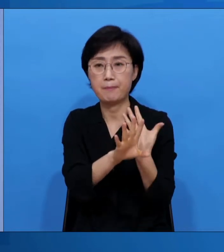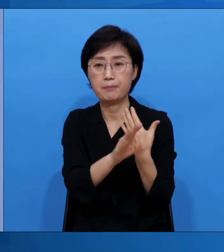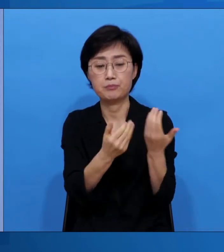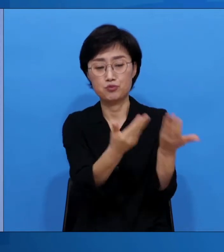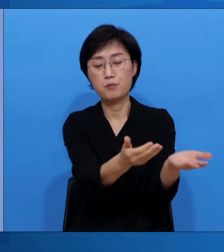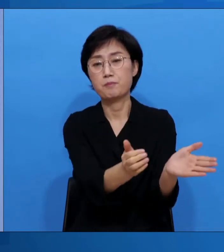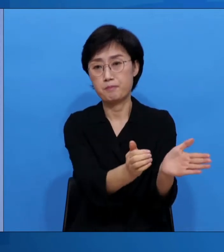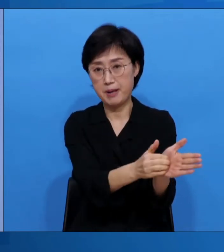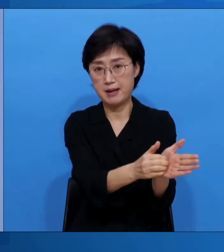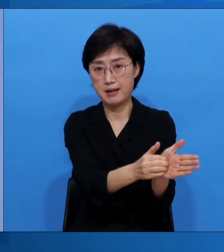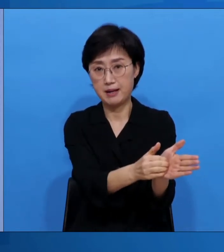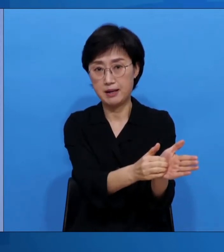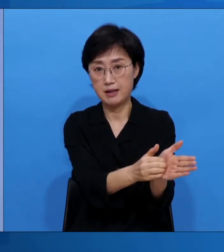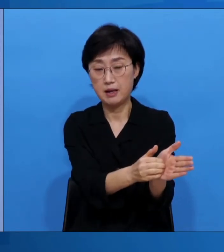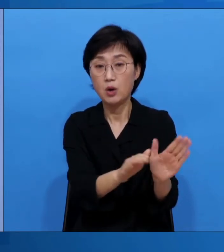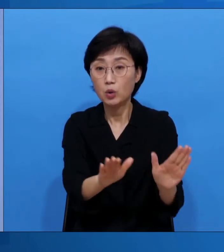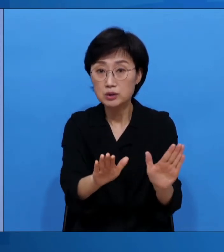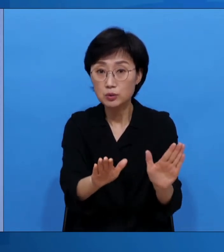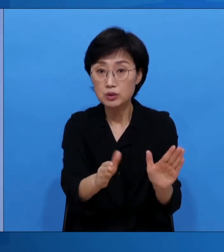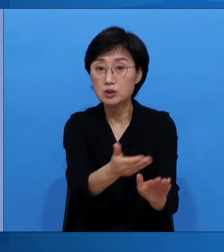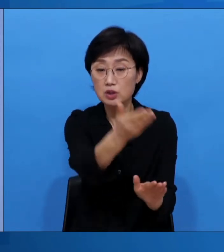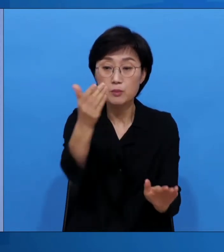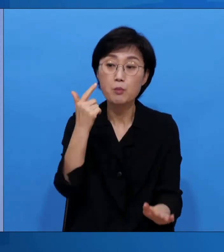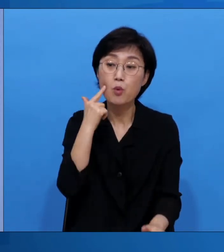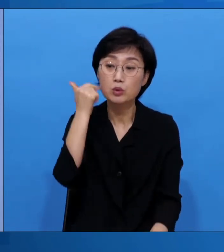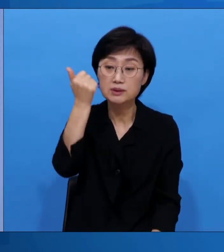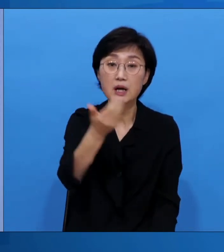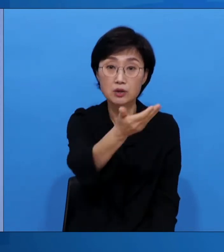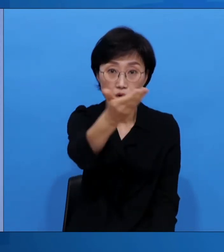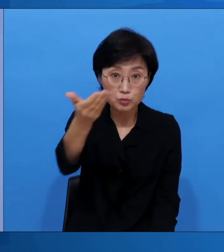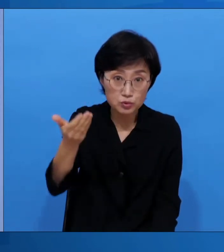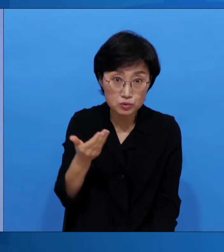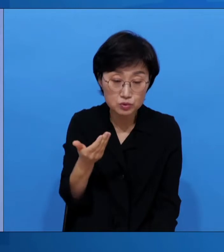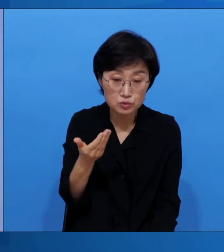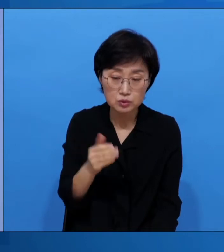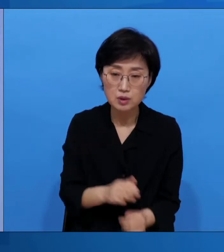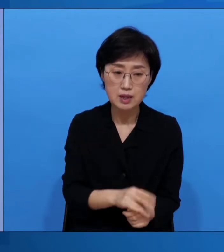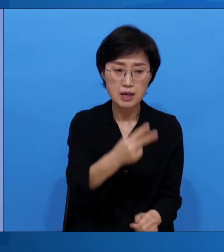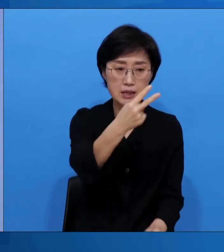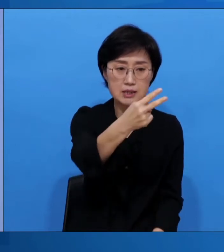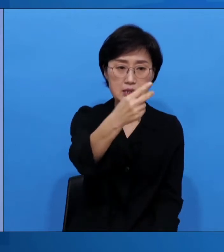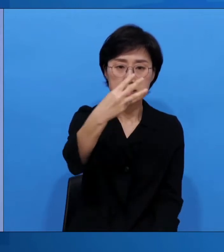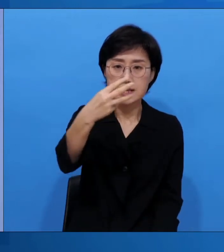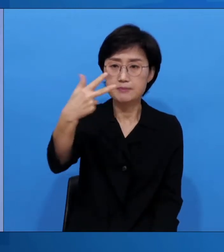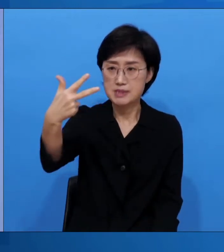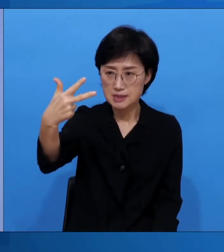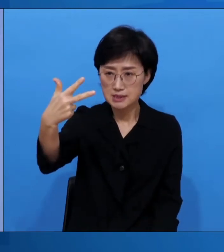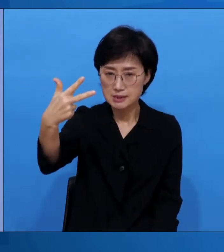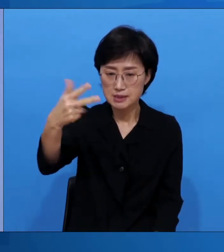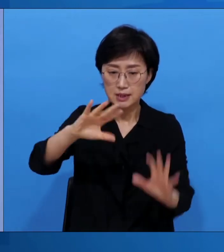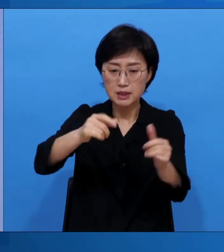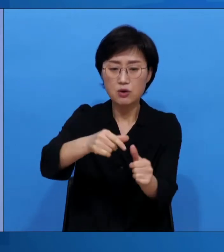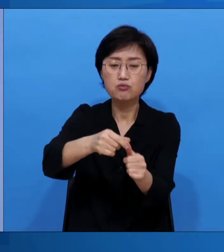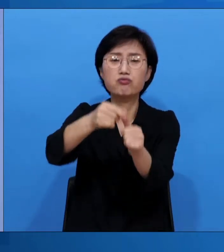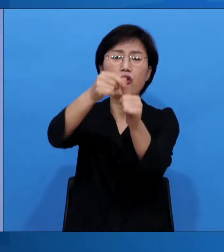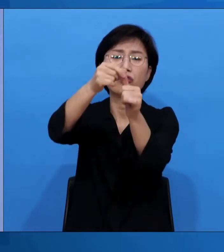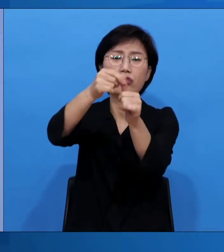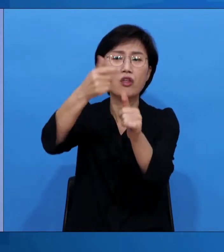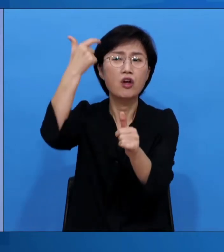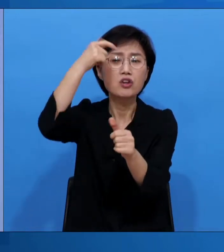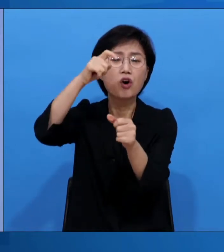종들이 먼저 붙잡아야 될 내용입니다. 237 나라 영적 세계를 움직일 답을 준 게 전도예요. This is